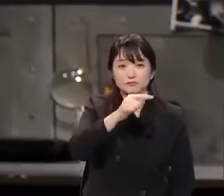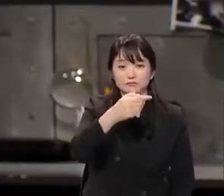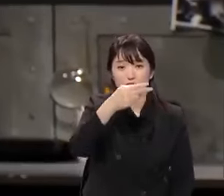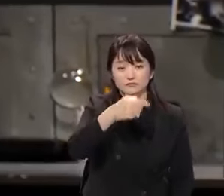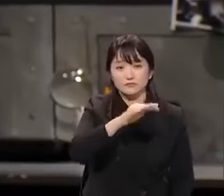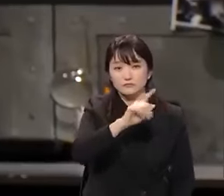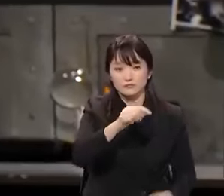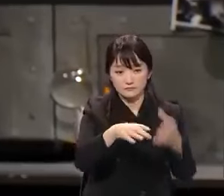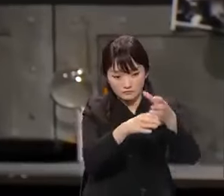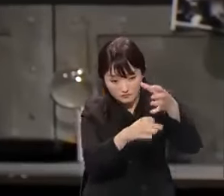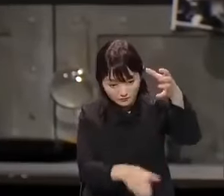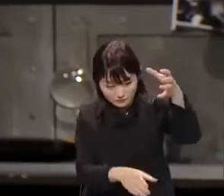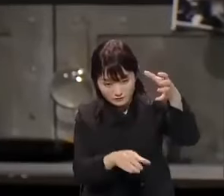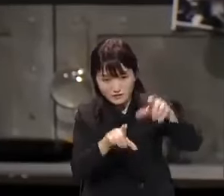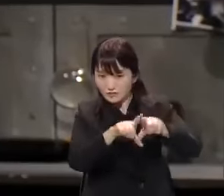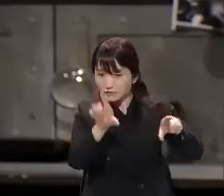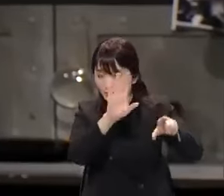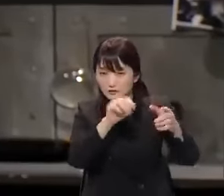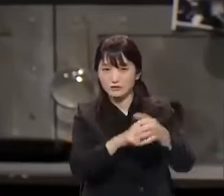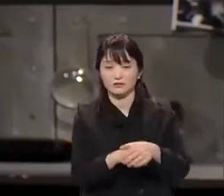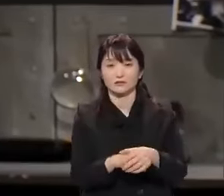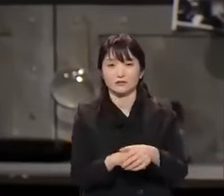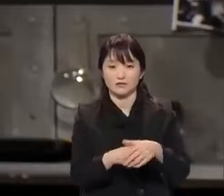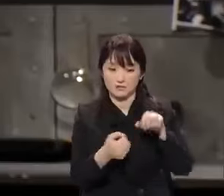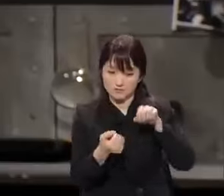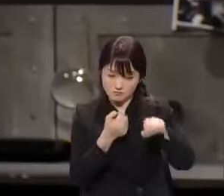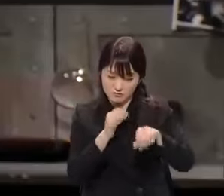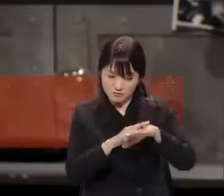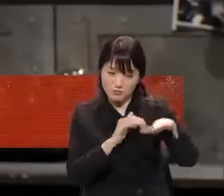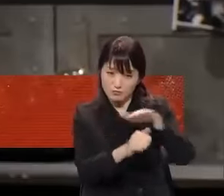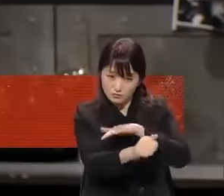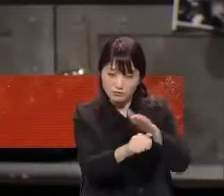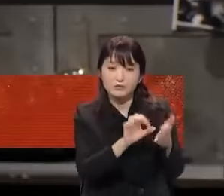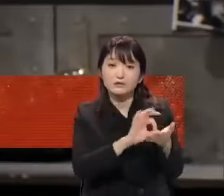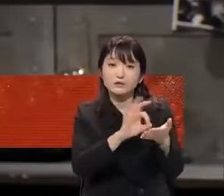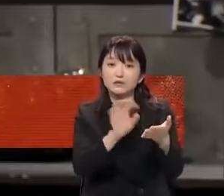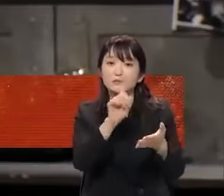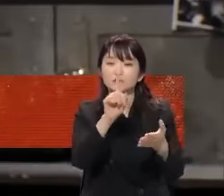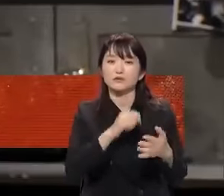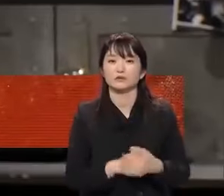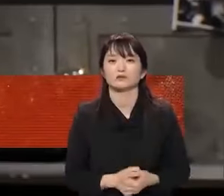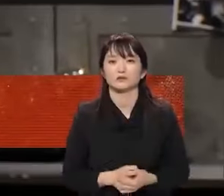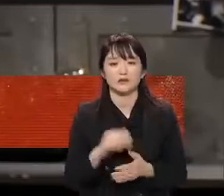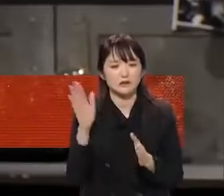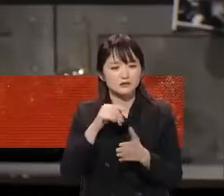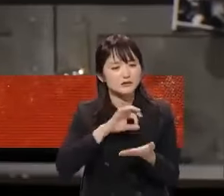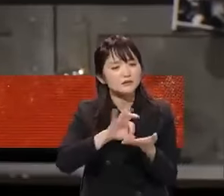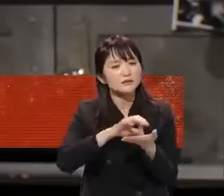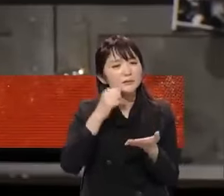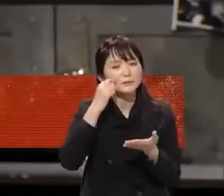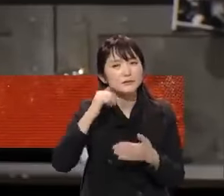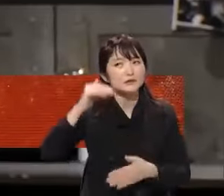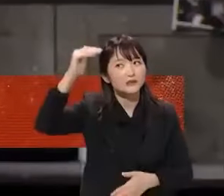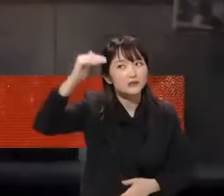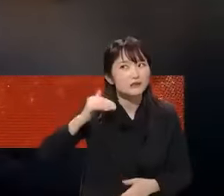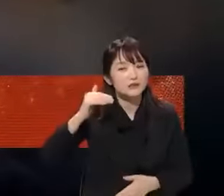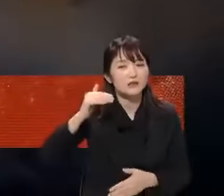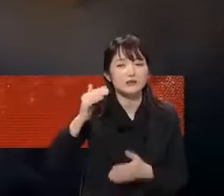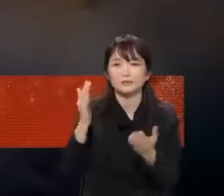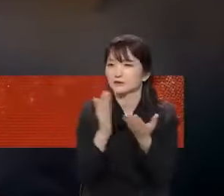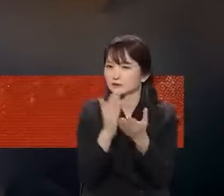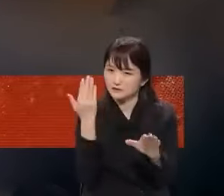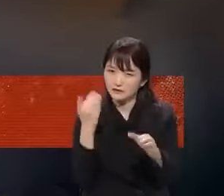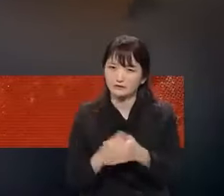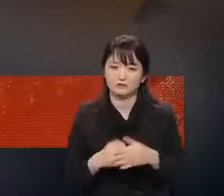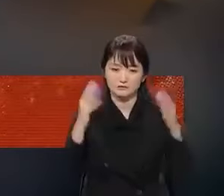맞아요. 격투기 선수용이고 아이들이 쓸 수 없는 거예요. 왜 제가 단언하냐면 키 높이가 안 맞아요. 저건 성인 남성이 훈련할 때